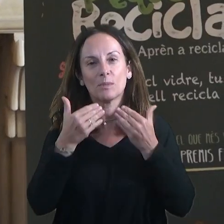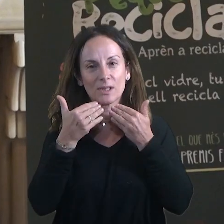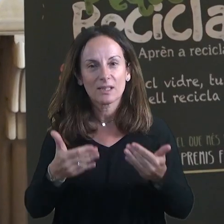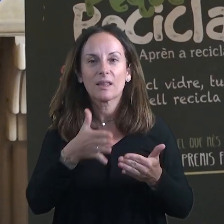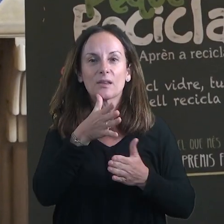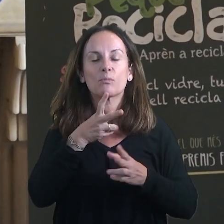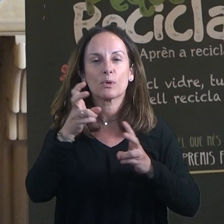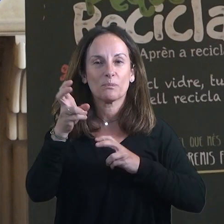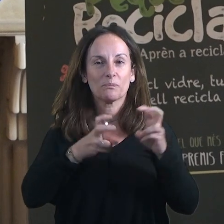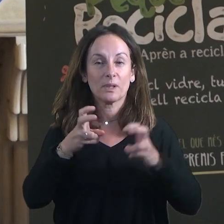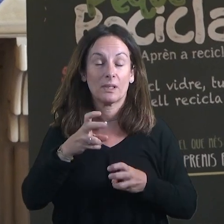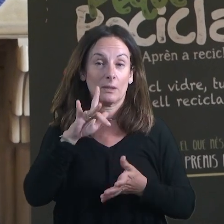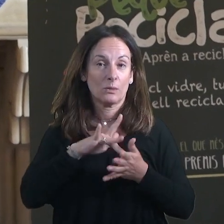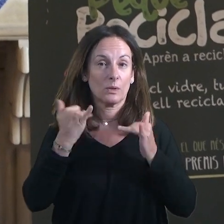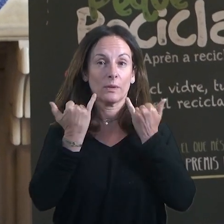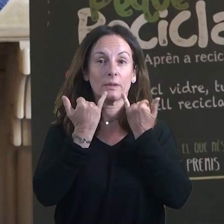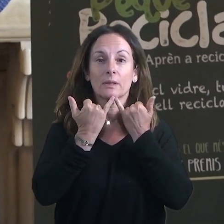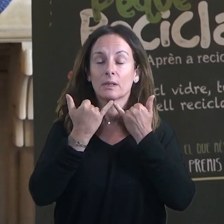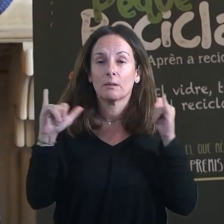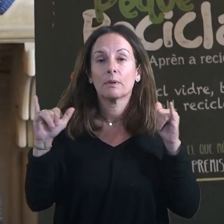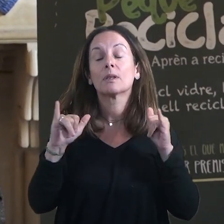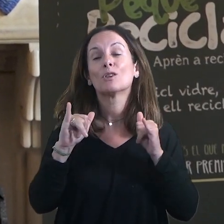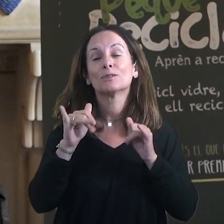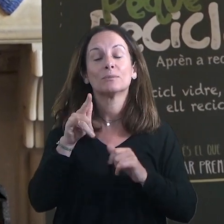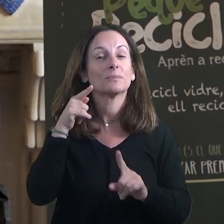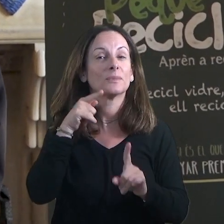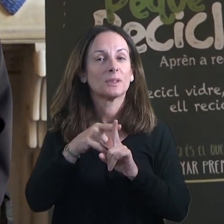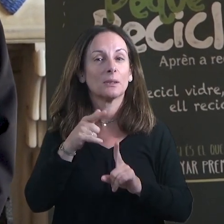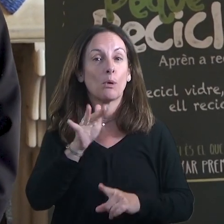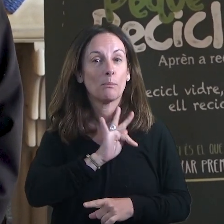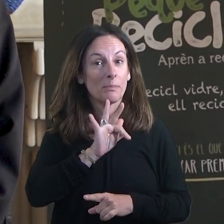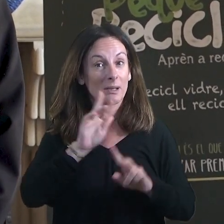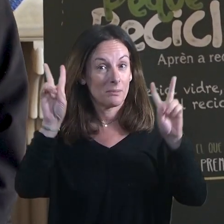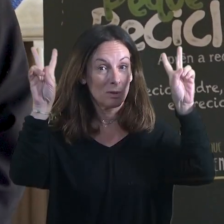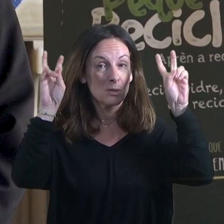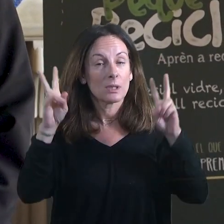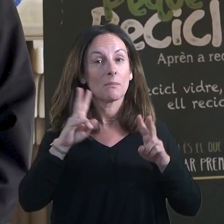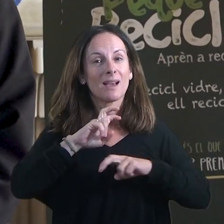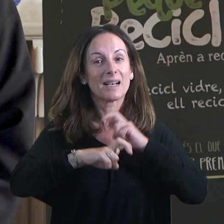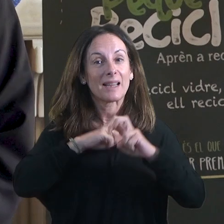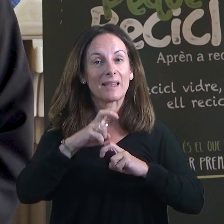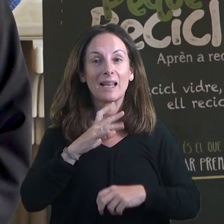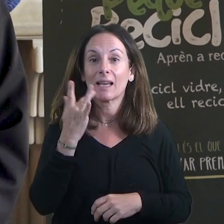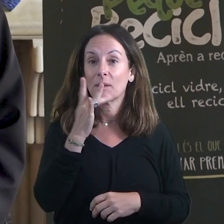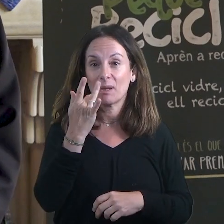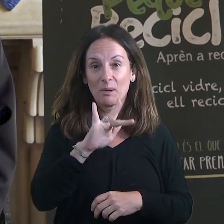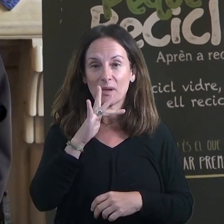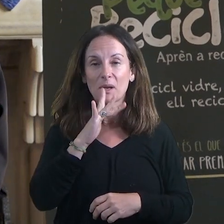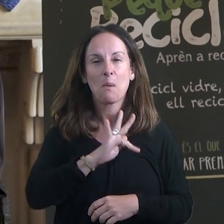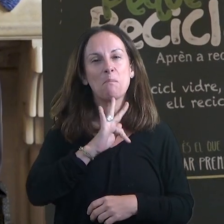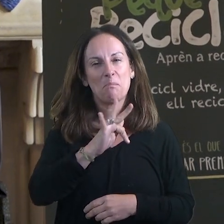gràcies per haver vengut aquí en aquest acte d'entrega dels premis de reciclatge de